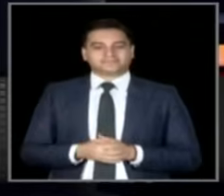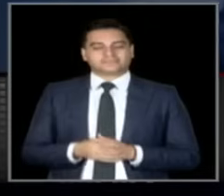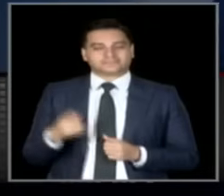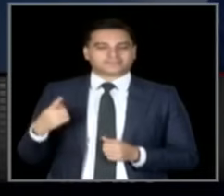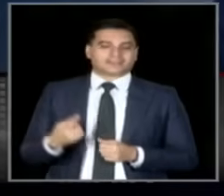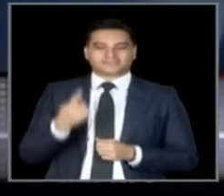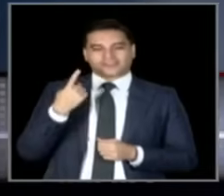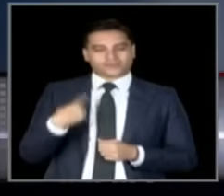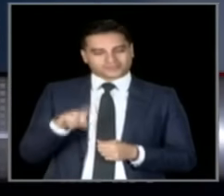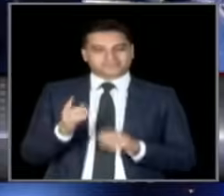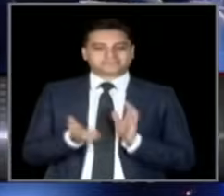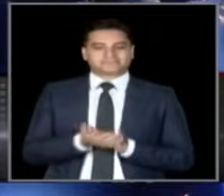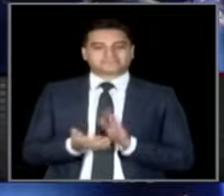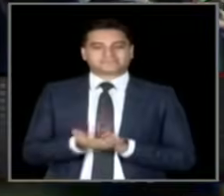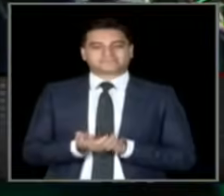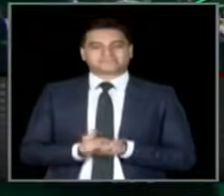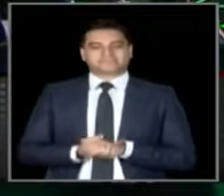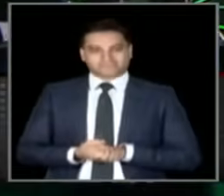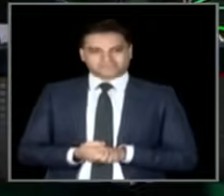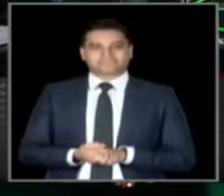الهدف الأول.